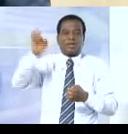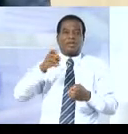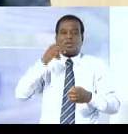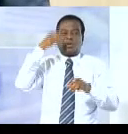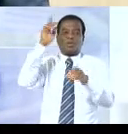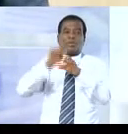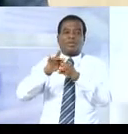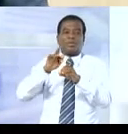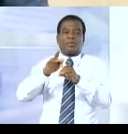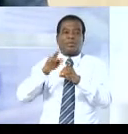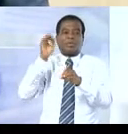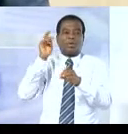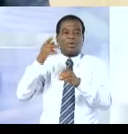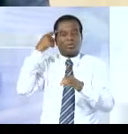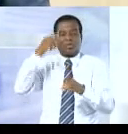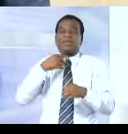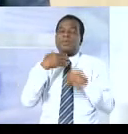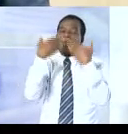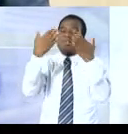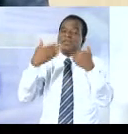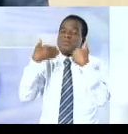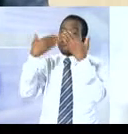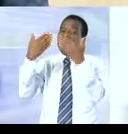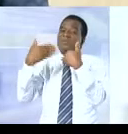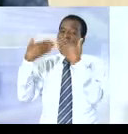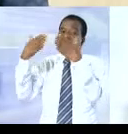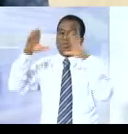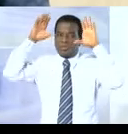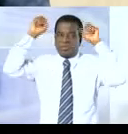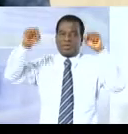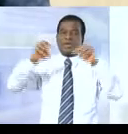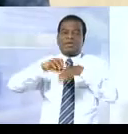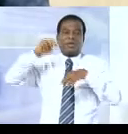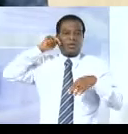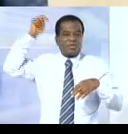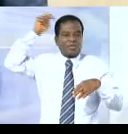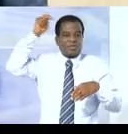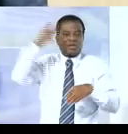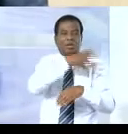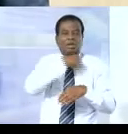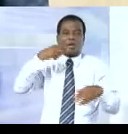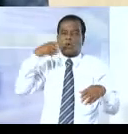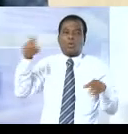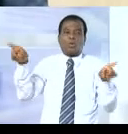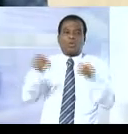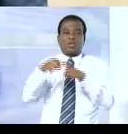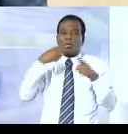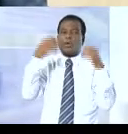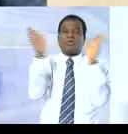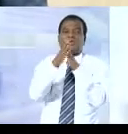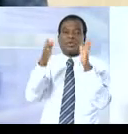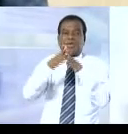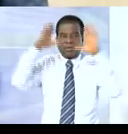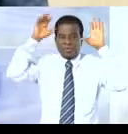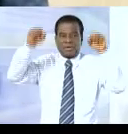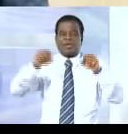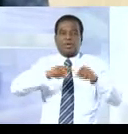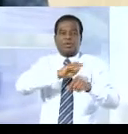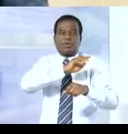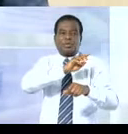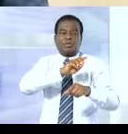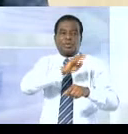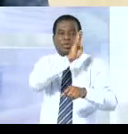pour réitérer toute notre gratitude au président Issoufou et aussi féliciter le président Yahya Boni